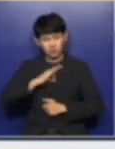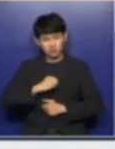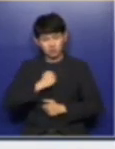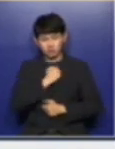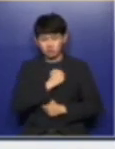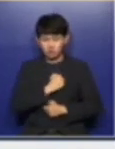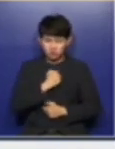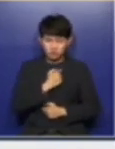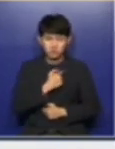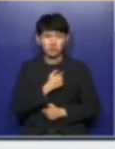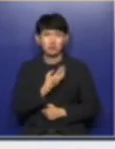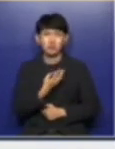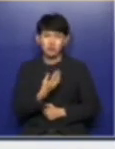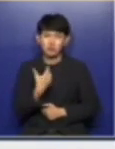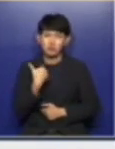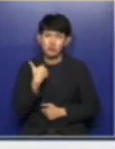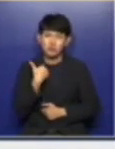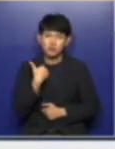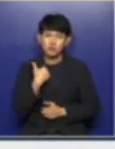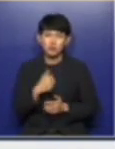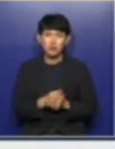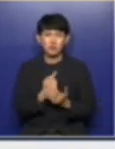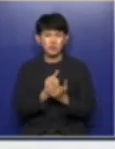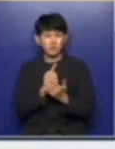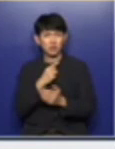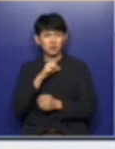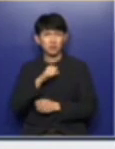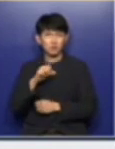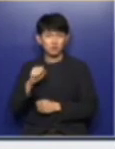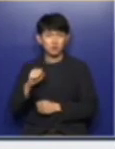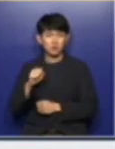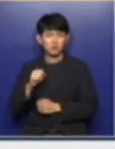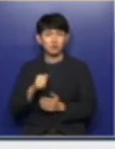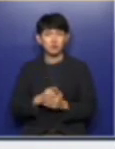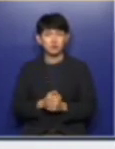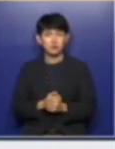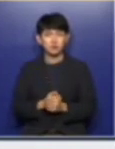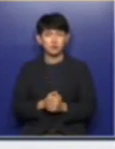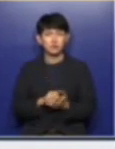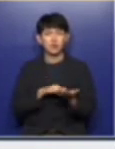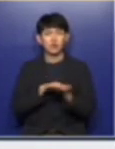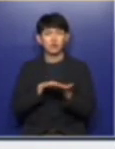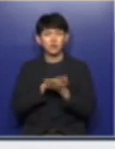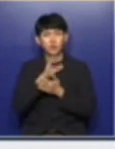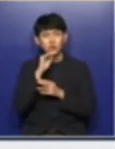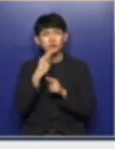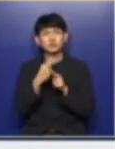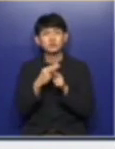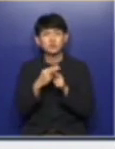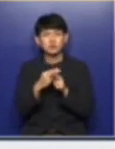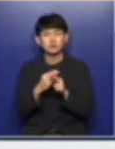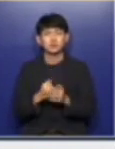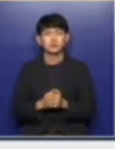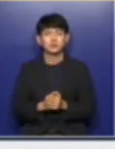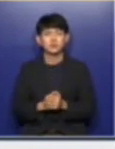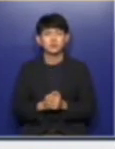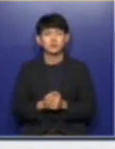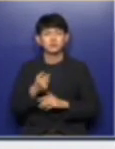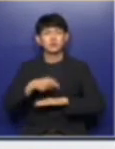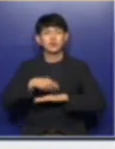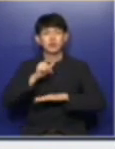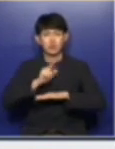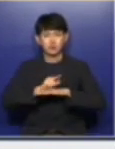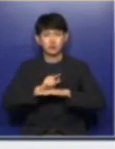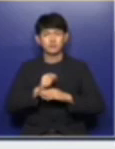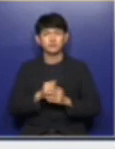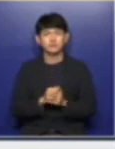ดด้วยความน้อยเนื้อต่ำใจแม้เป็นผู้แทนราษฎรนะครับต้องขออภัยที่เอ่ยนามท่านท่านประธานครับเรื่องส